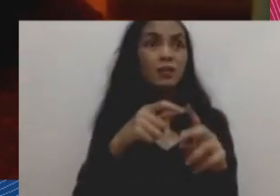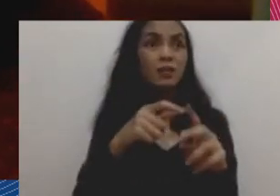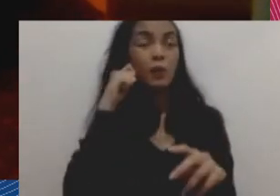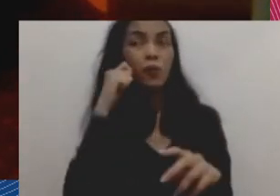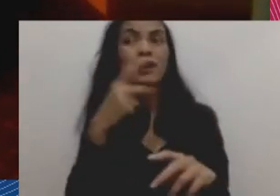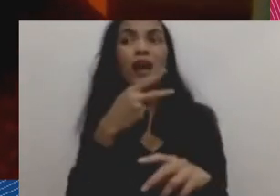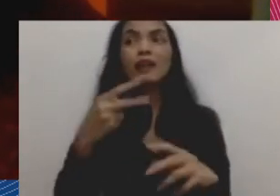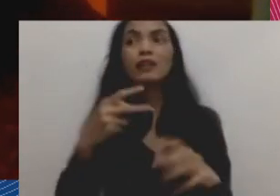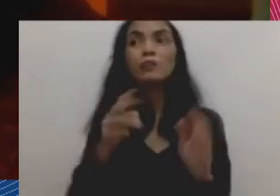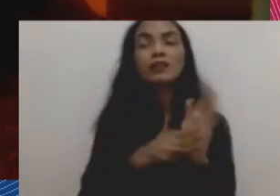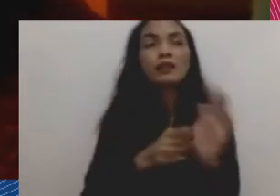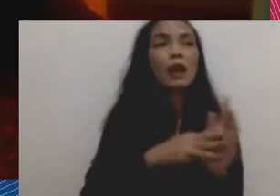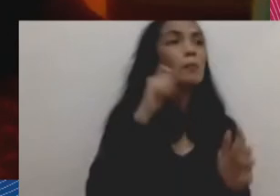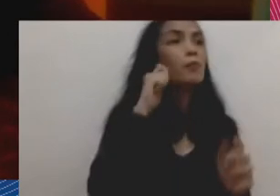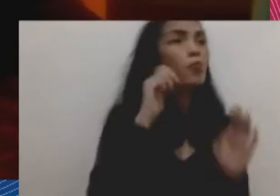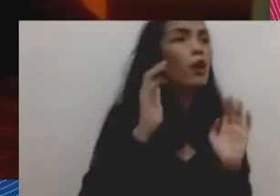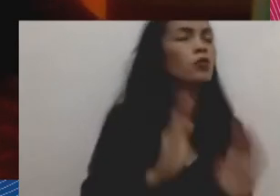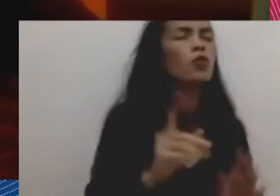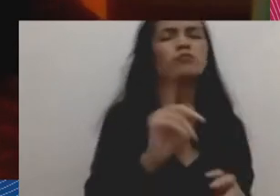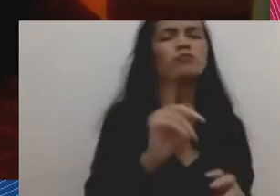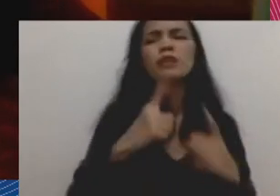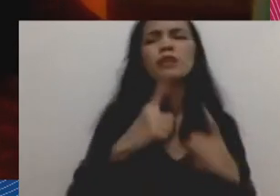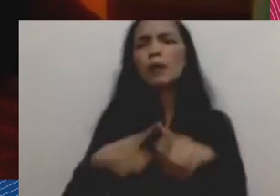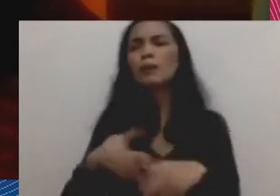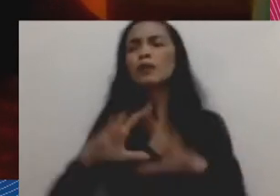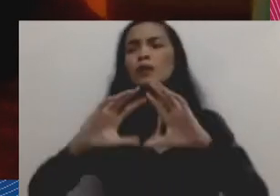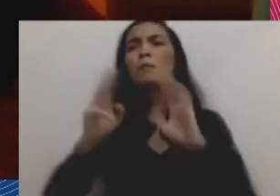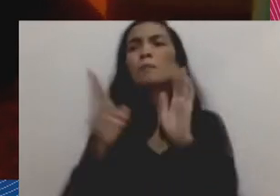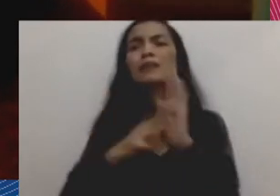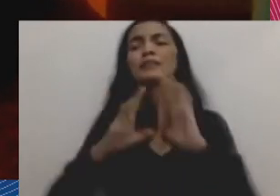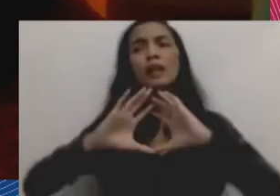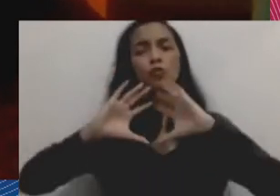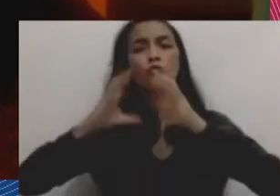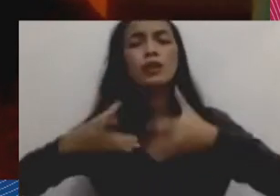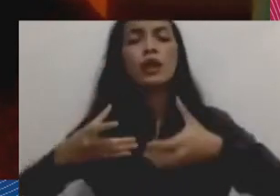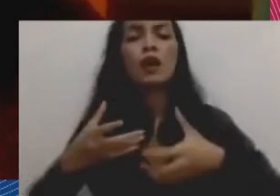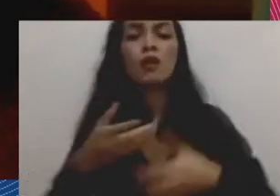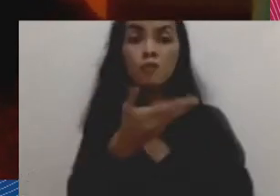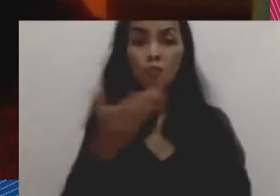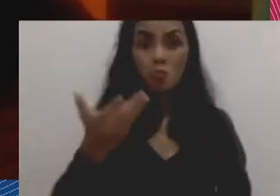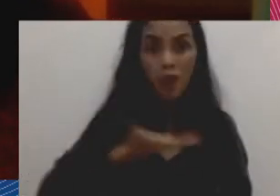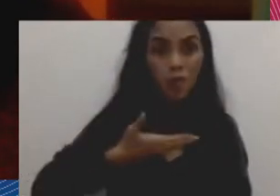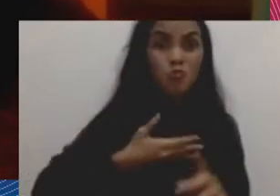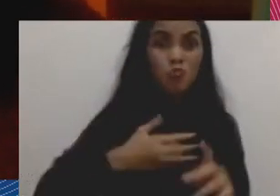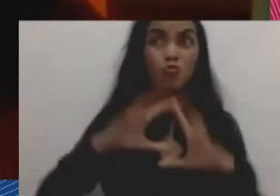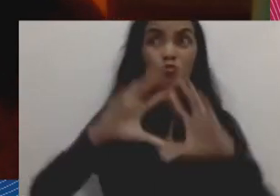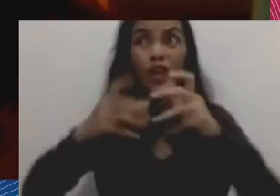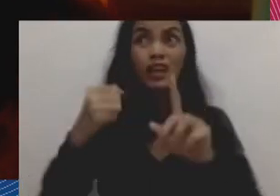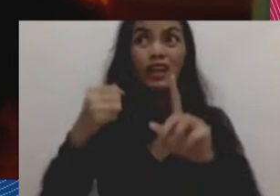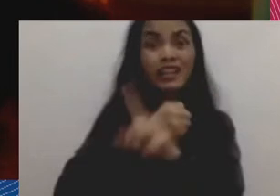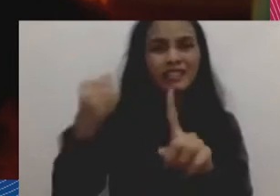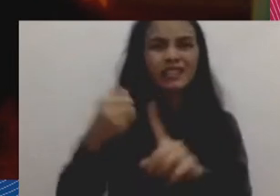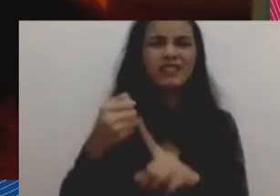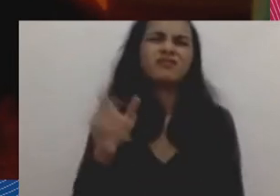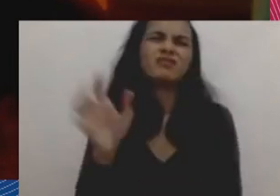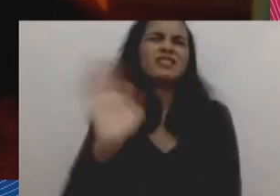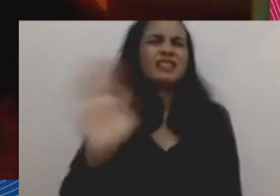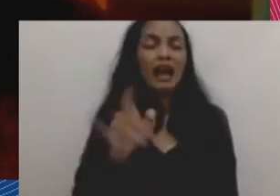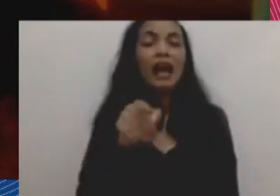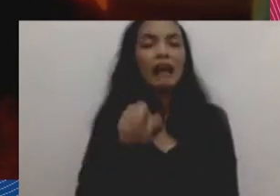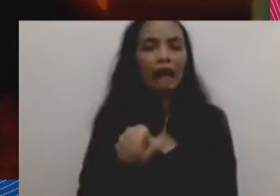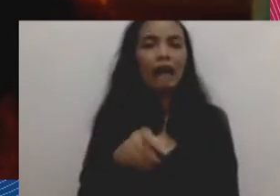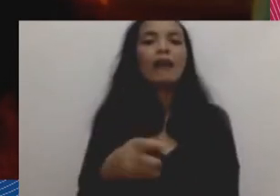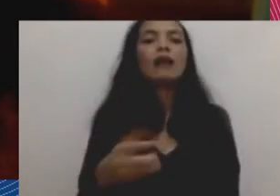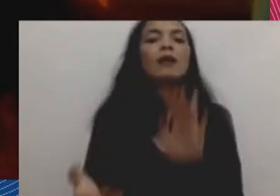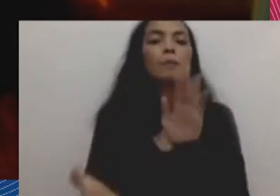Kita tentunya ingin dunia yang tidak penuh dengan kekerasan gitu. Dan tadi kembali kepada pertanyaan